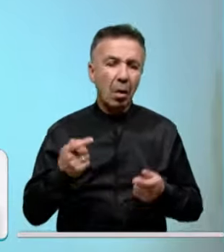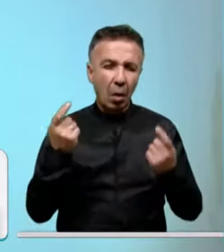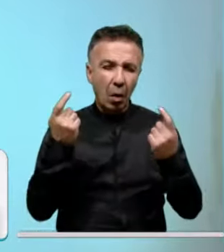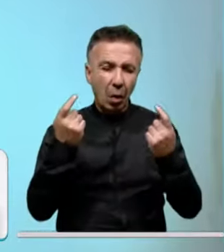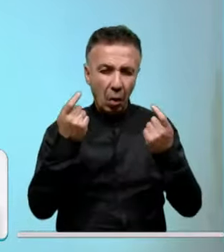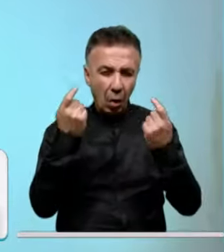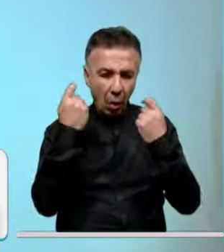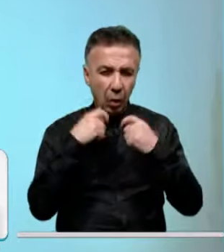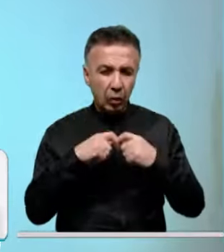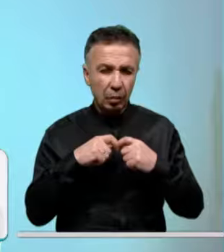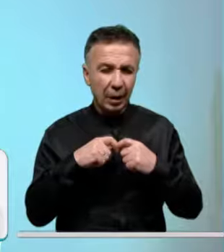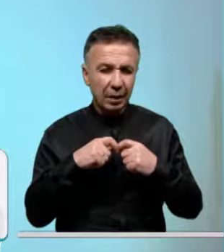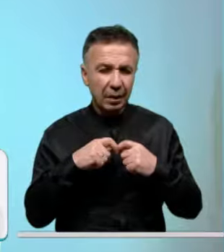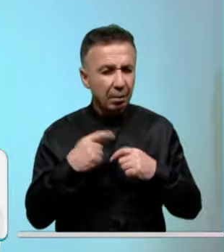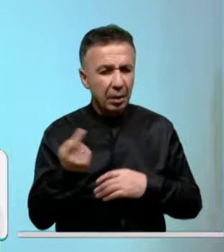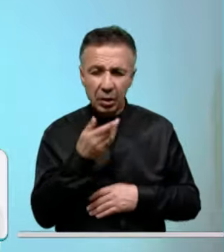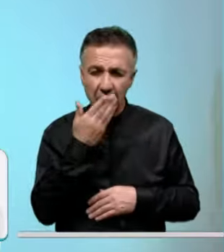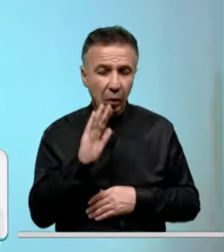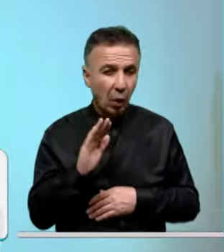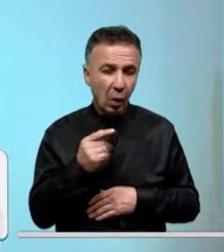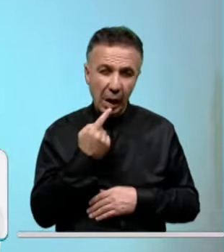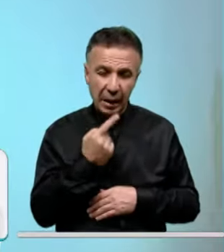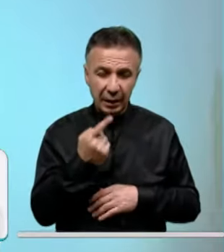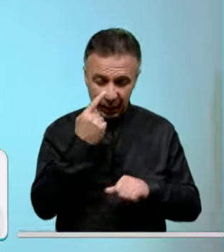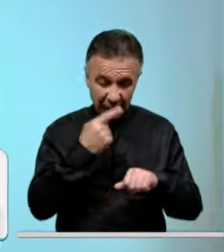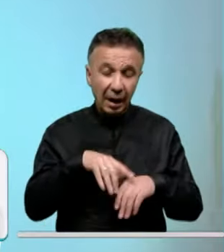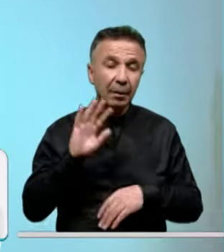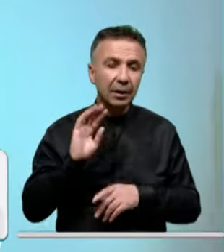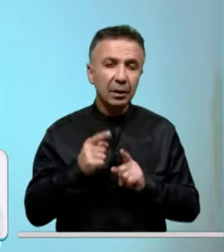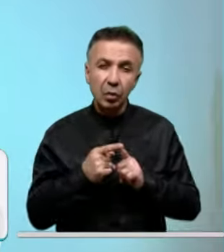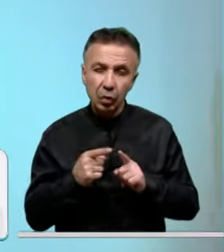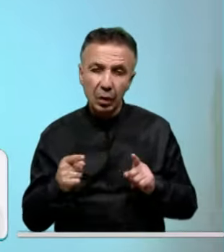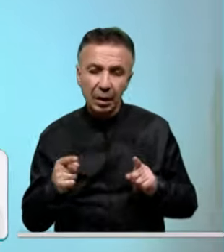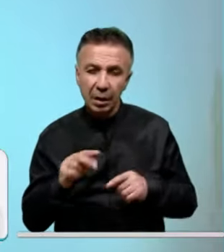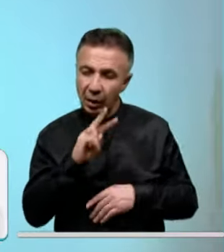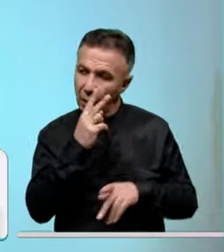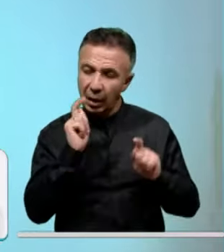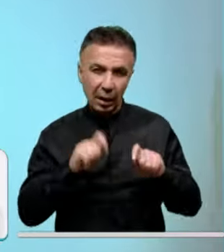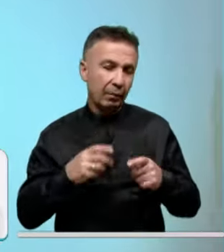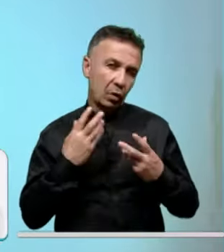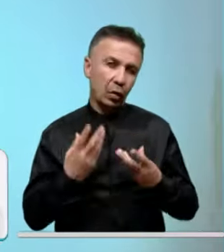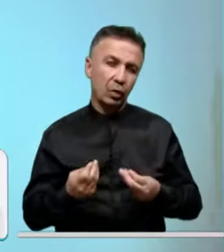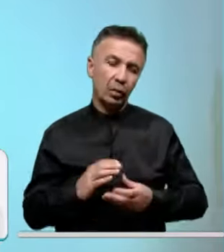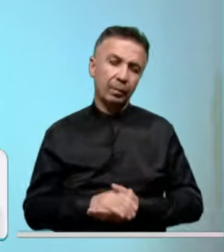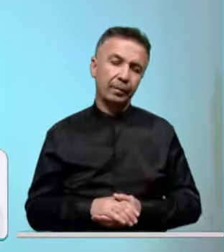Demediği örtünmek, sürece, tesettür diye bir şey yok diye inkar etmediği müddetçe günah işlemiştir